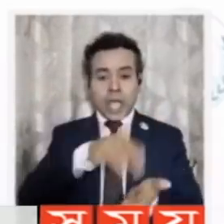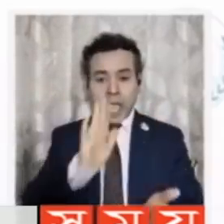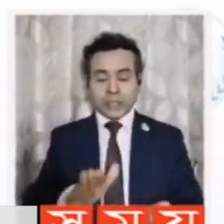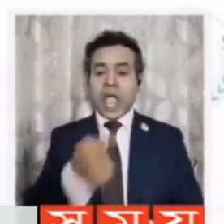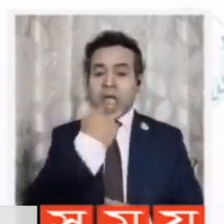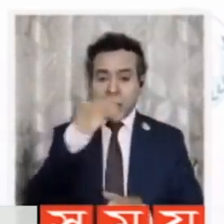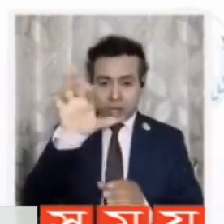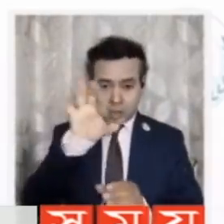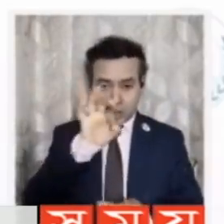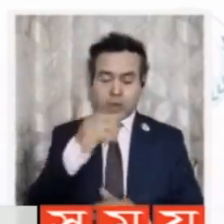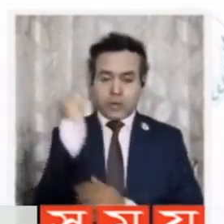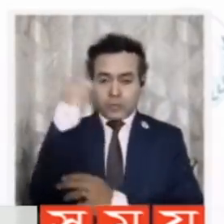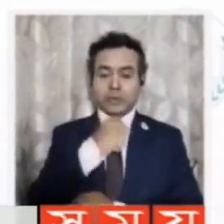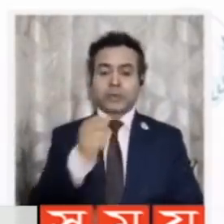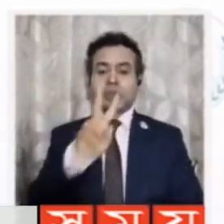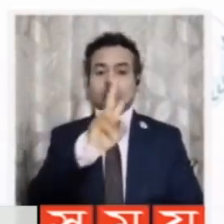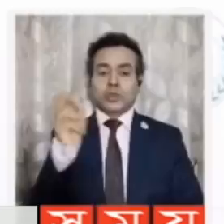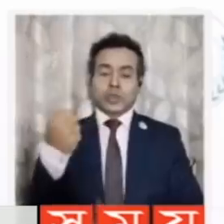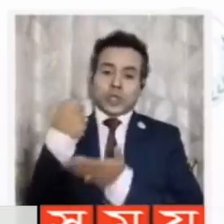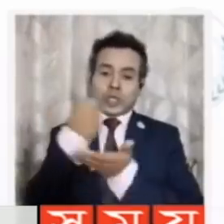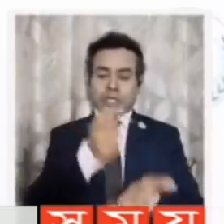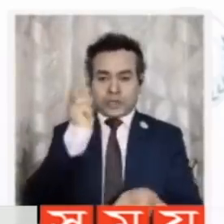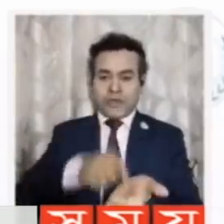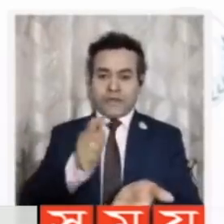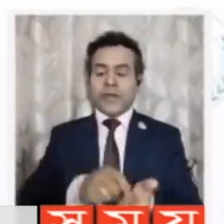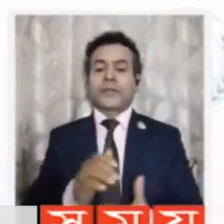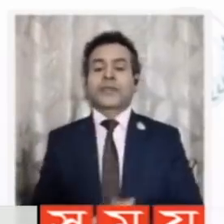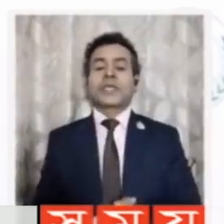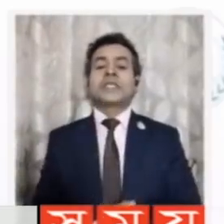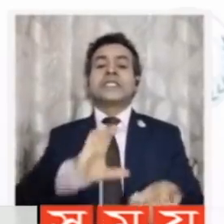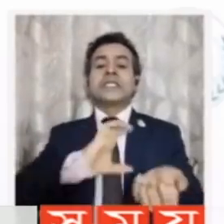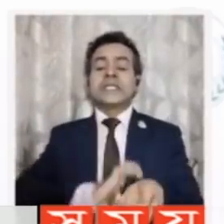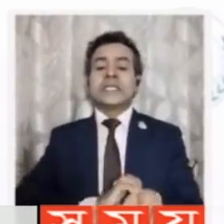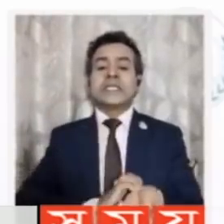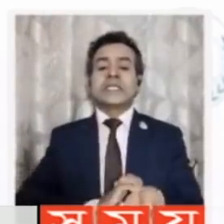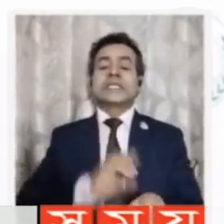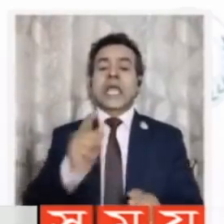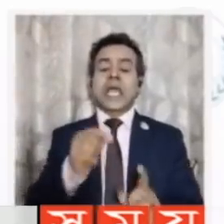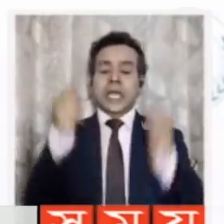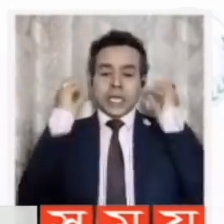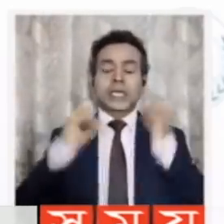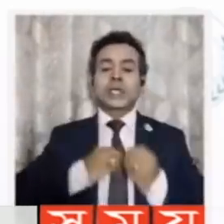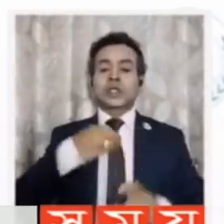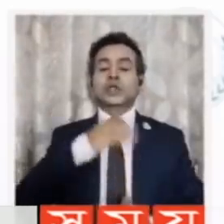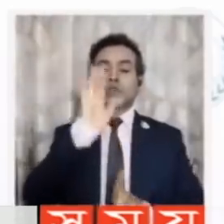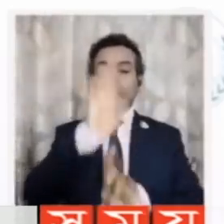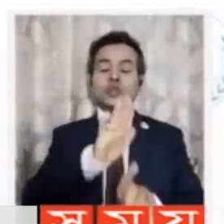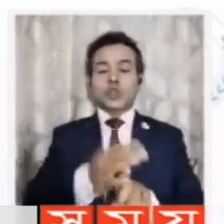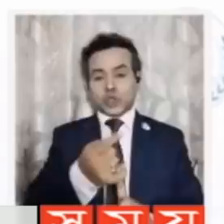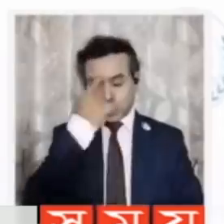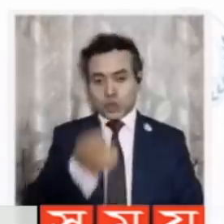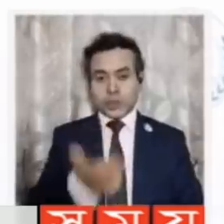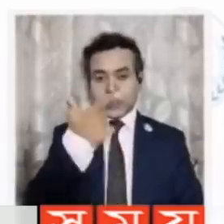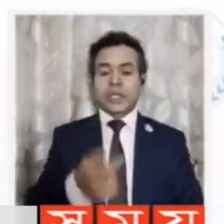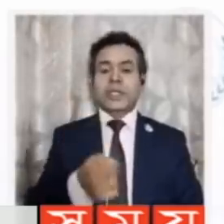করব। চিকিৎসা সুবিধা বিধিমালা 1974-এর আওতায় সরকারি কর্মকর্তা